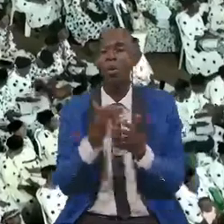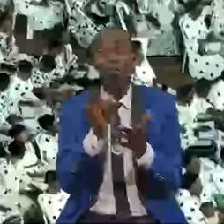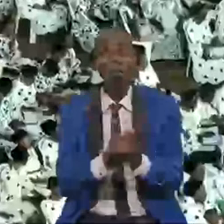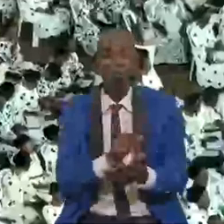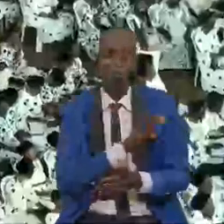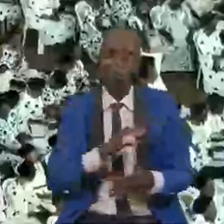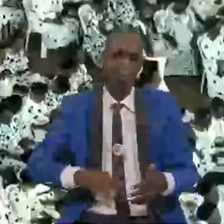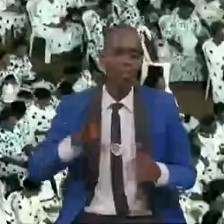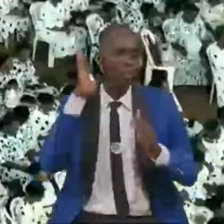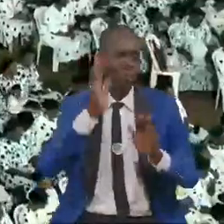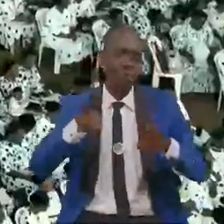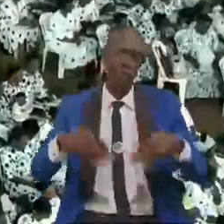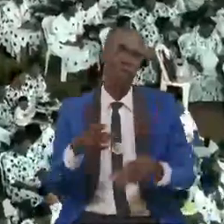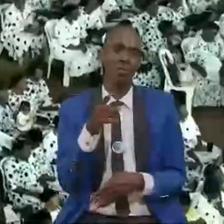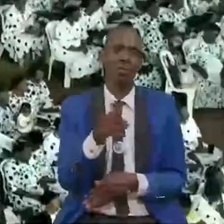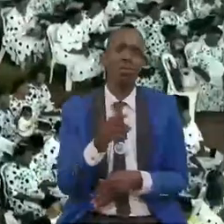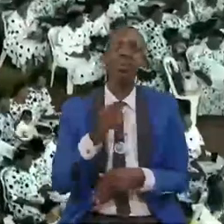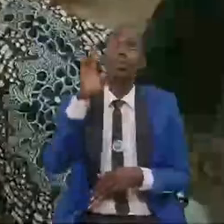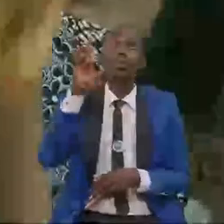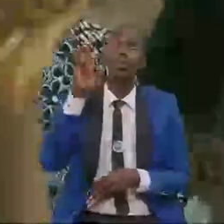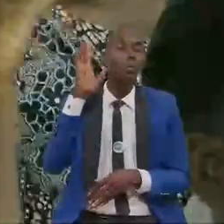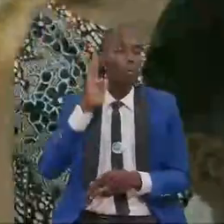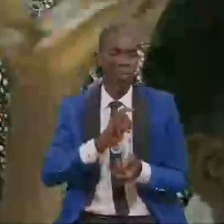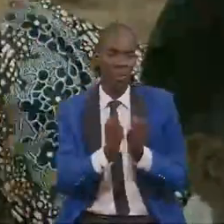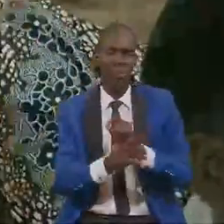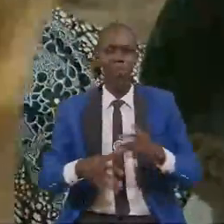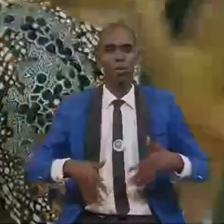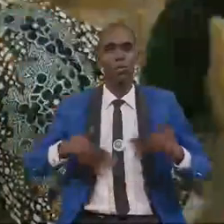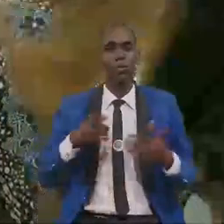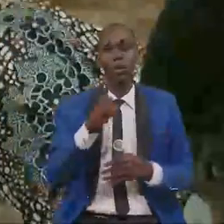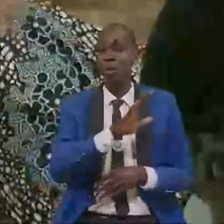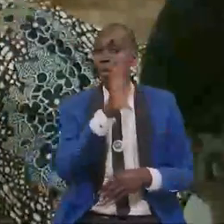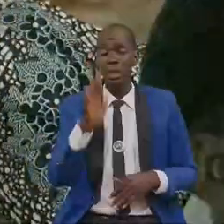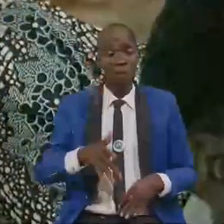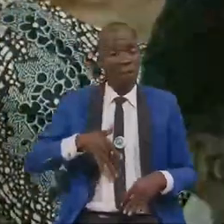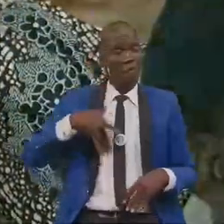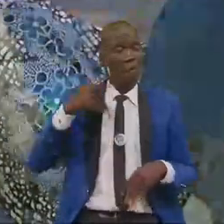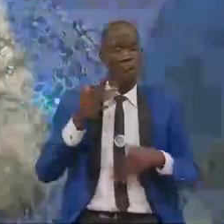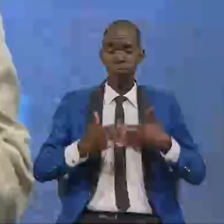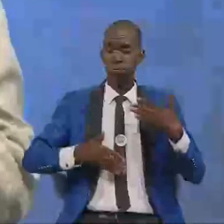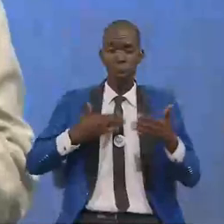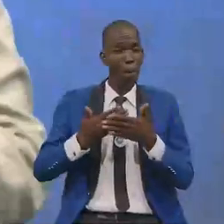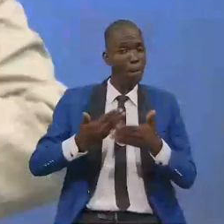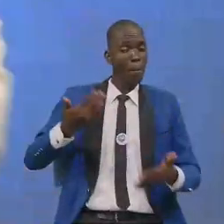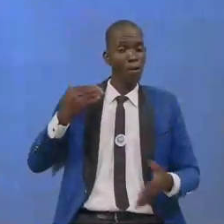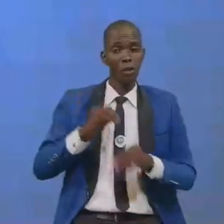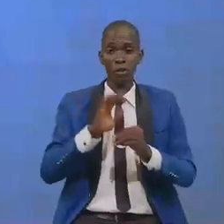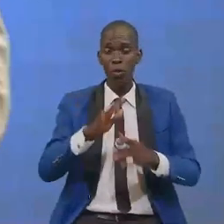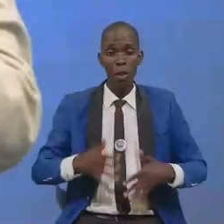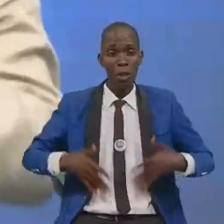il va transformer ta vie et tu n'as jamais senti la joie avant le bonheur dans ta vie